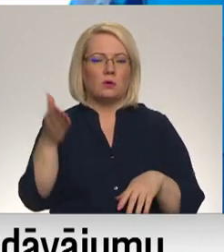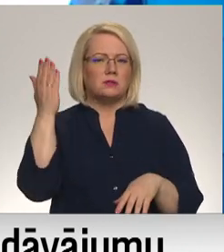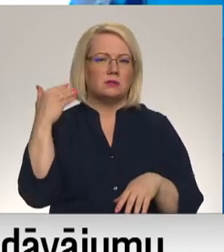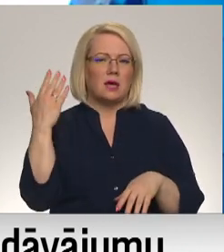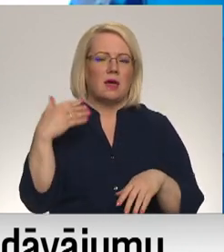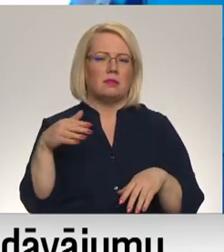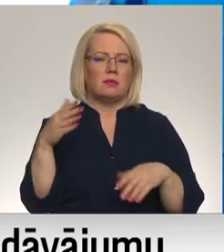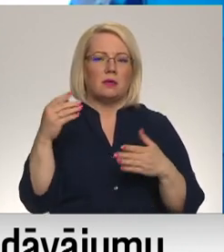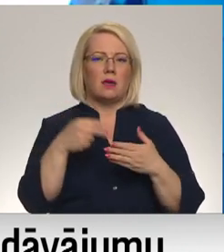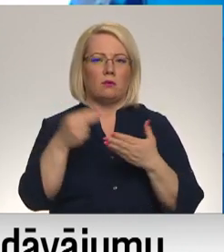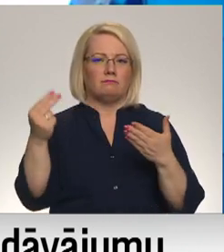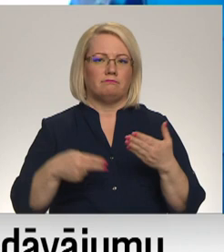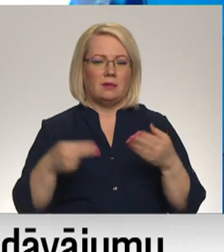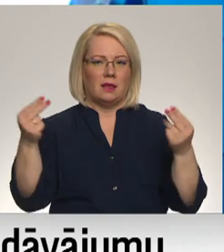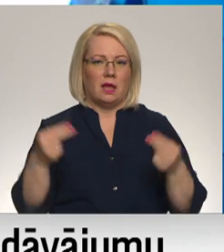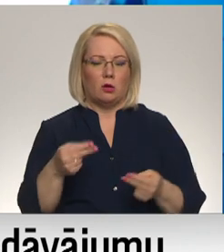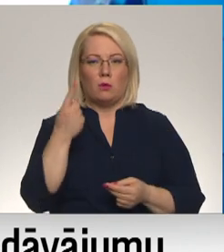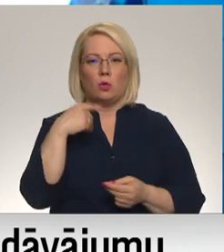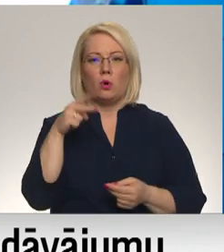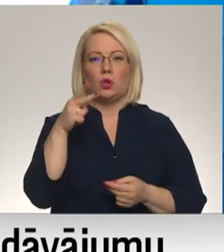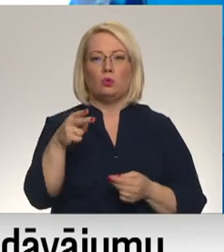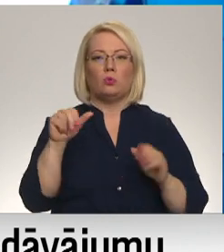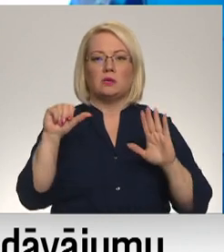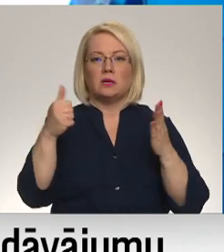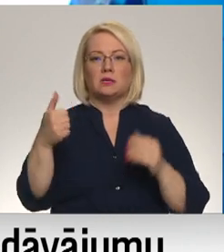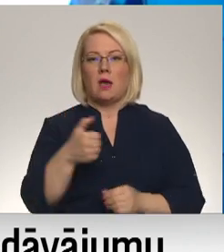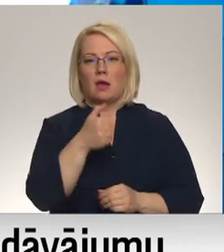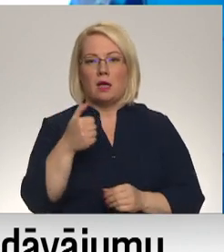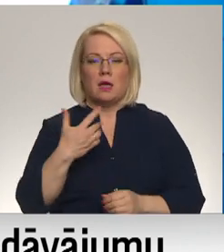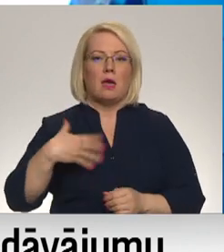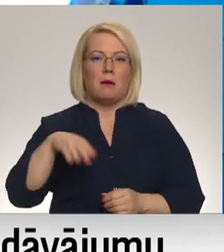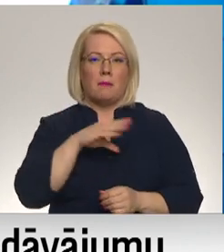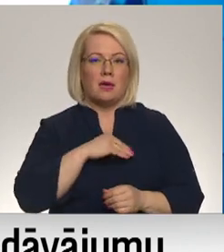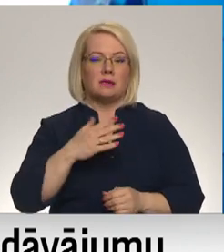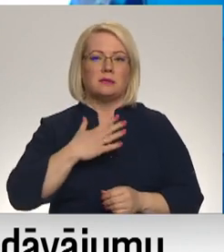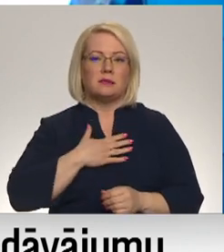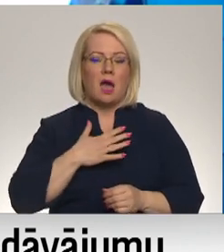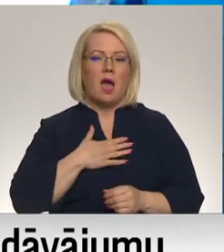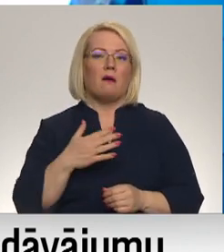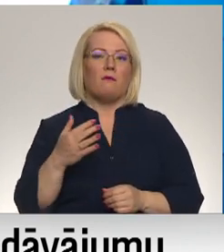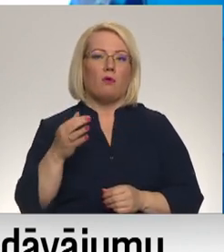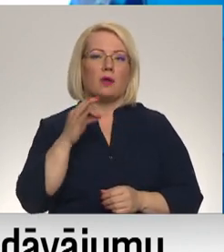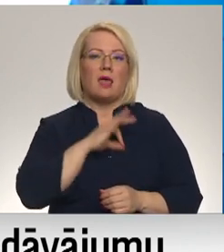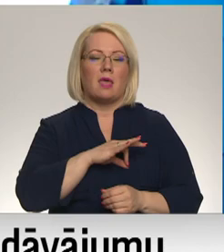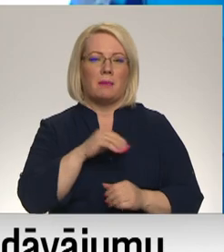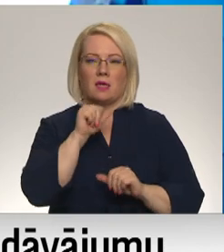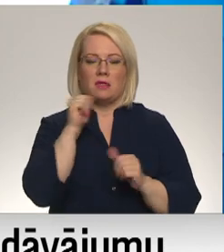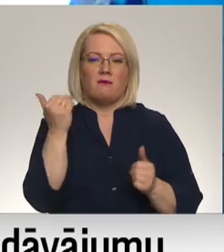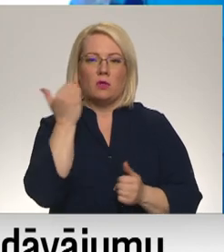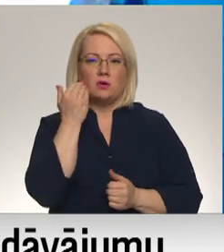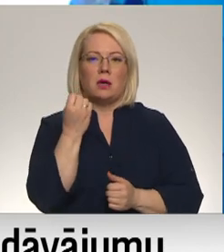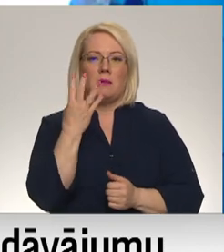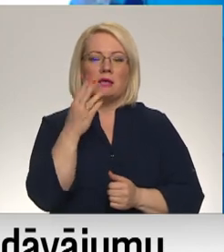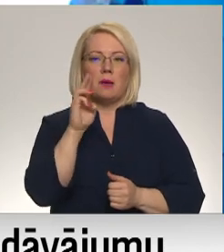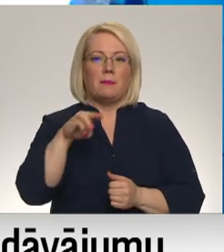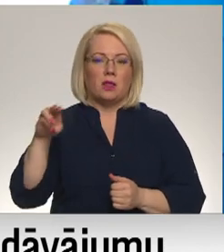noslēgti ilgtermiņa līgumi jau no 2006. Gada, tad mēs, diemžēl, savu rentabilitāti nevaram nosargāt, un šie 15